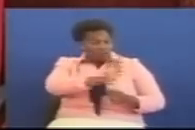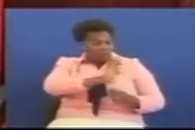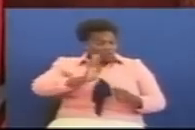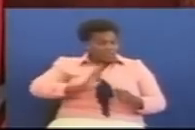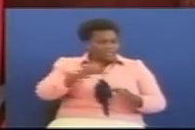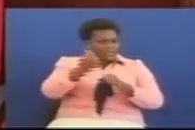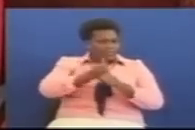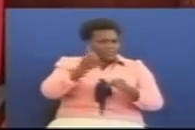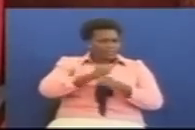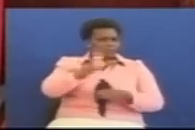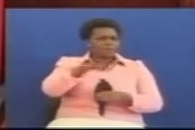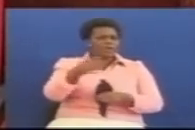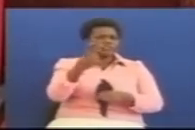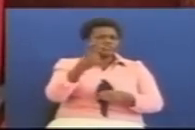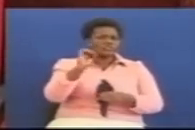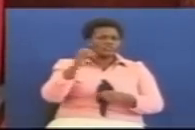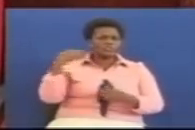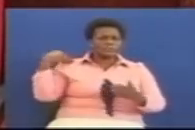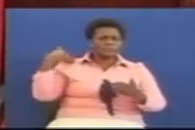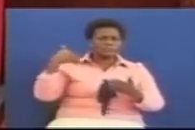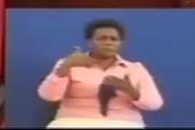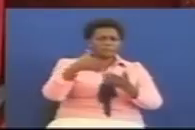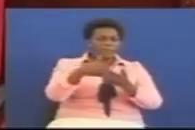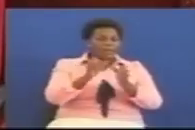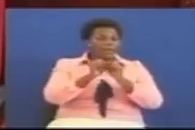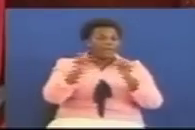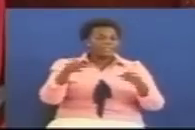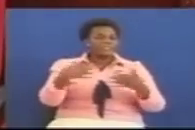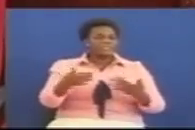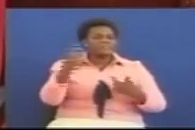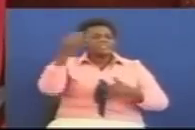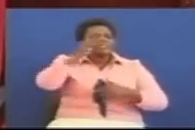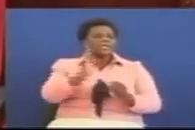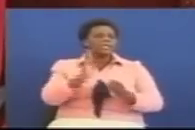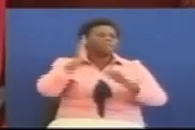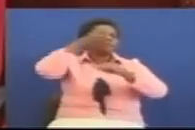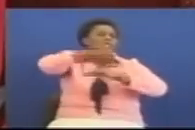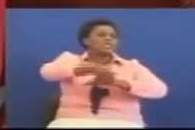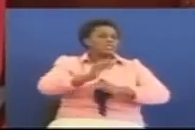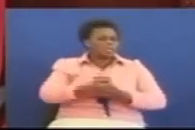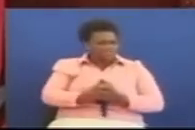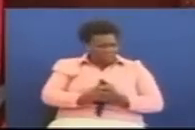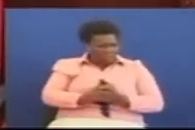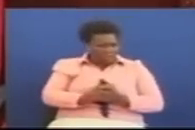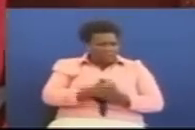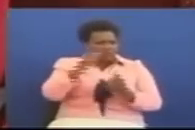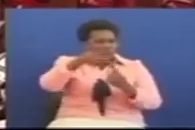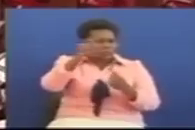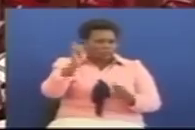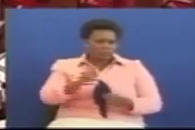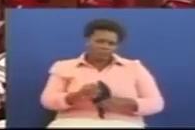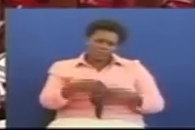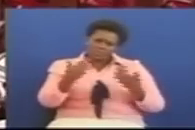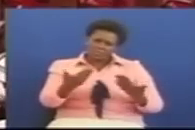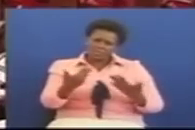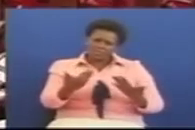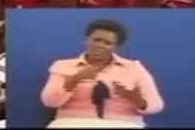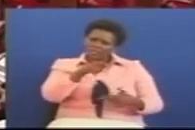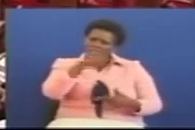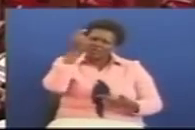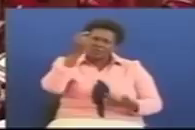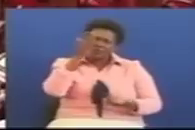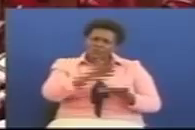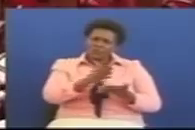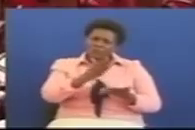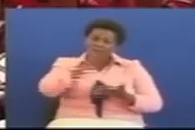serikali kuingilia mchakato wa kupata viongozi wa wananchi ili waweze kusimamia chombo chao? Asante. Majibu kwa maswali hayo Mheshimiwa